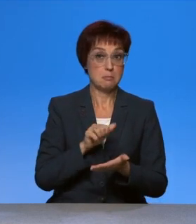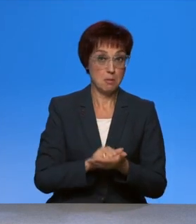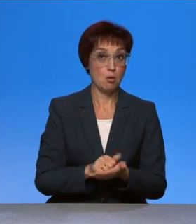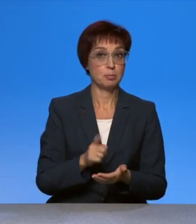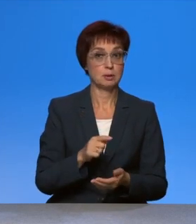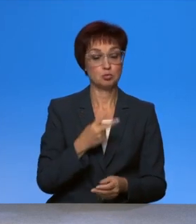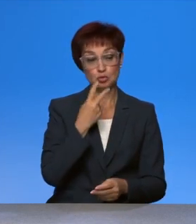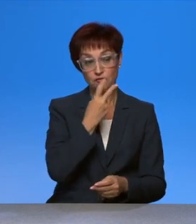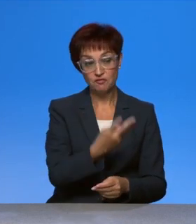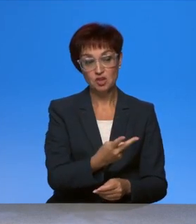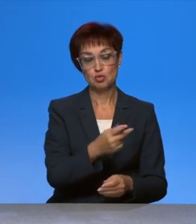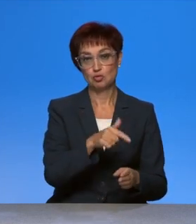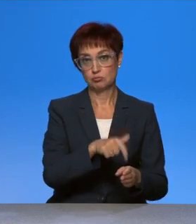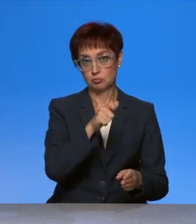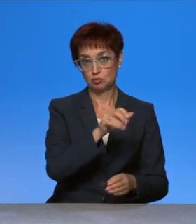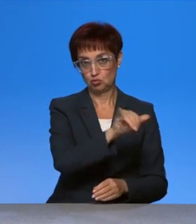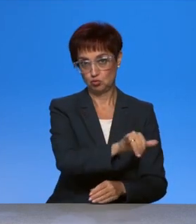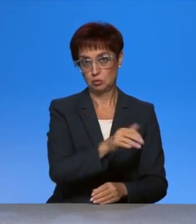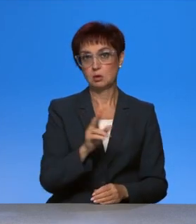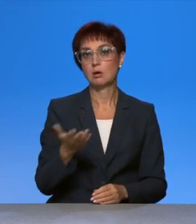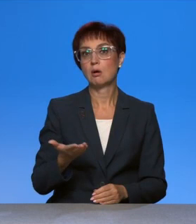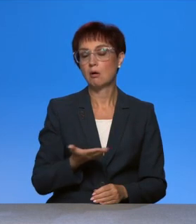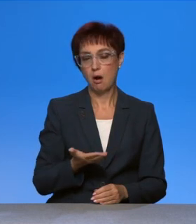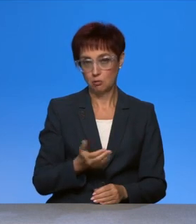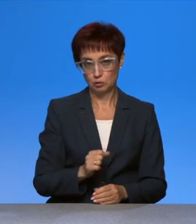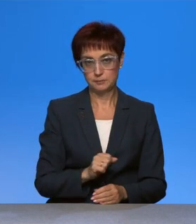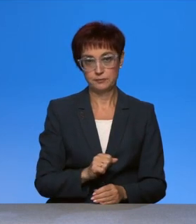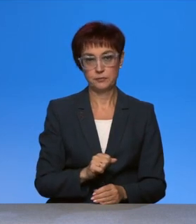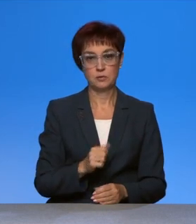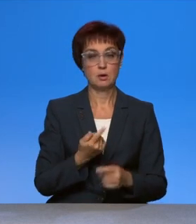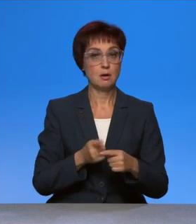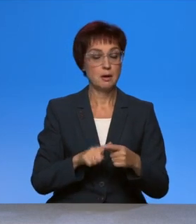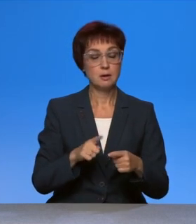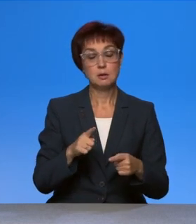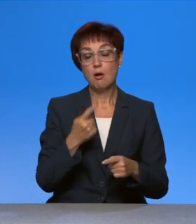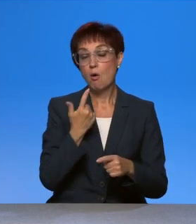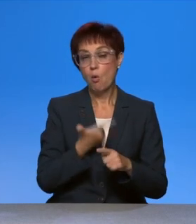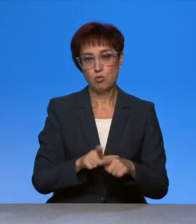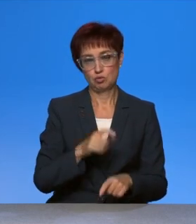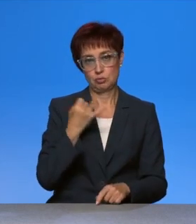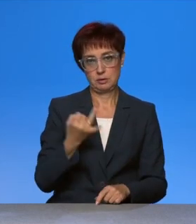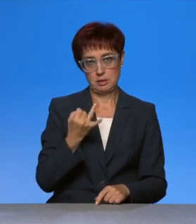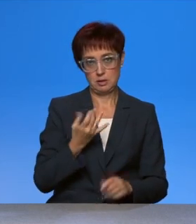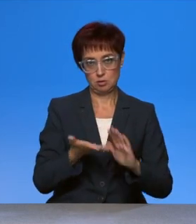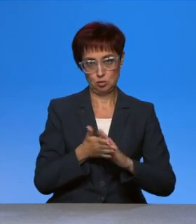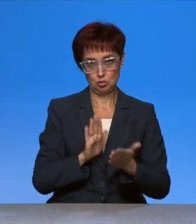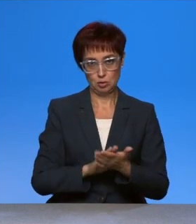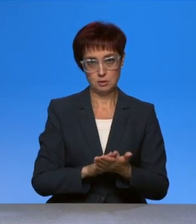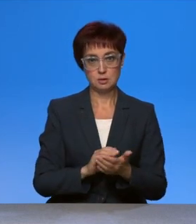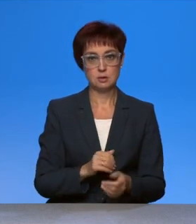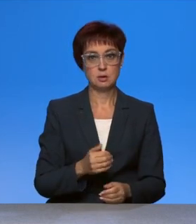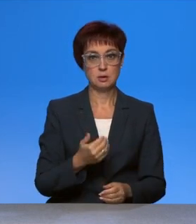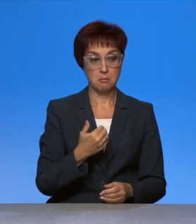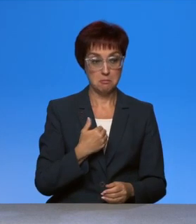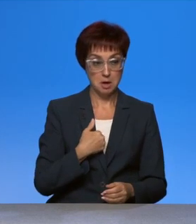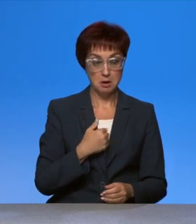отклик это происходит и в сердцах папуасов, да и наших российских. Потому что это потрясающе интересная же ситуация, когда, смотрите, мы не общались столько